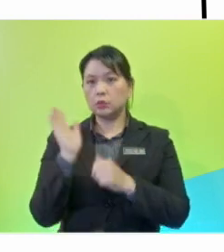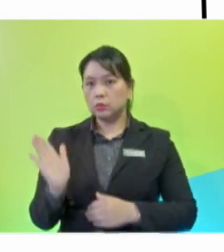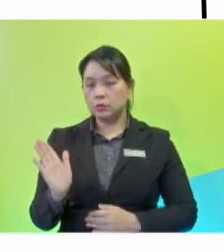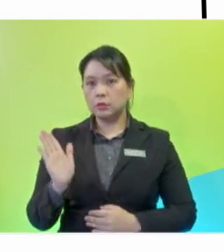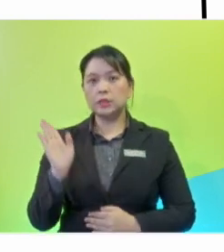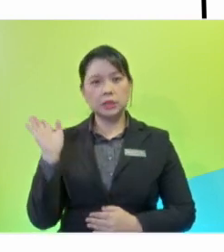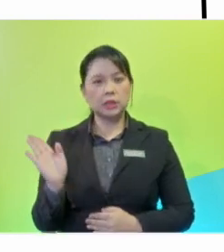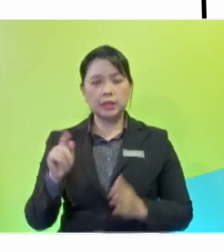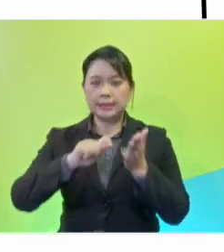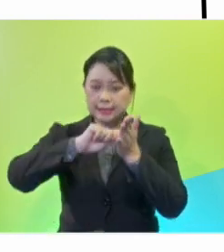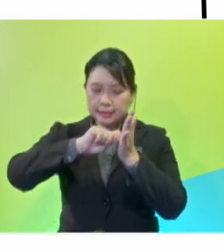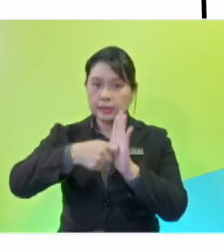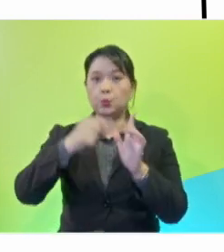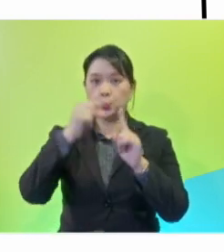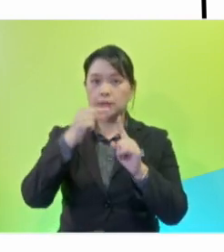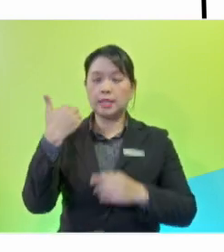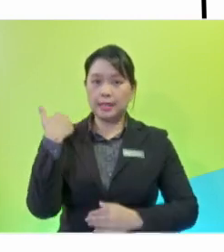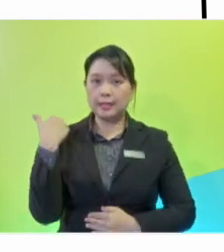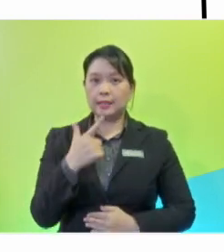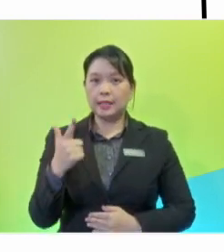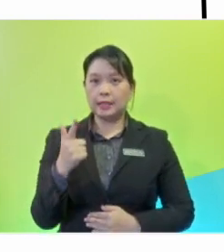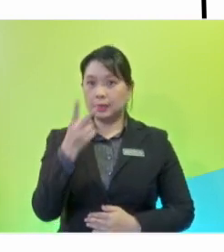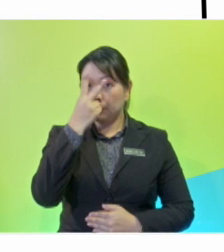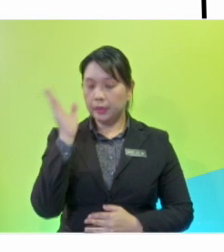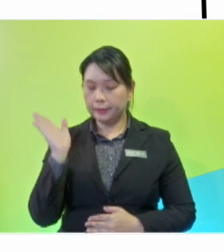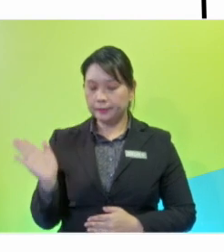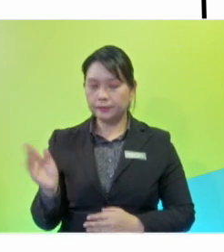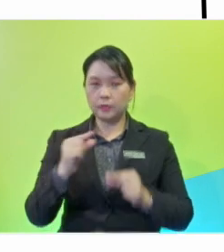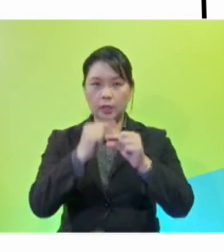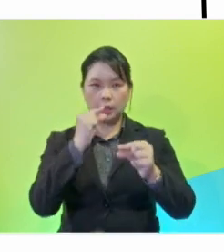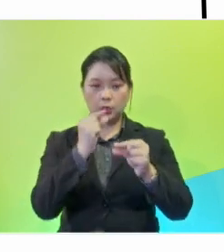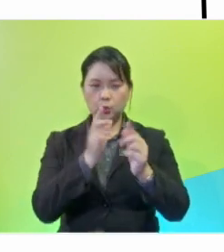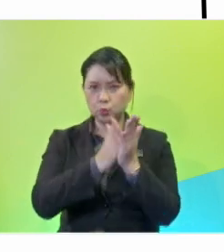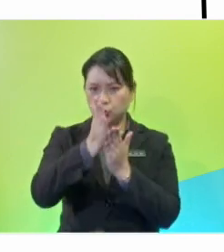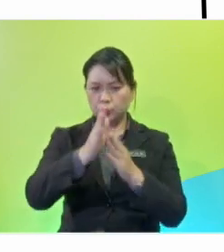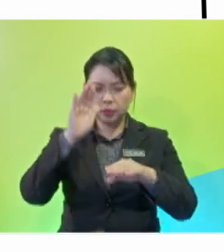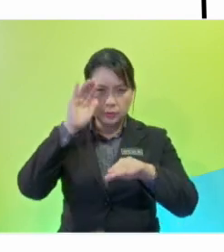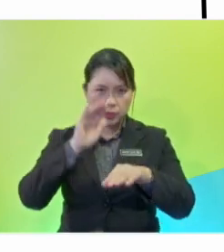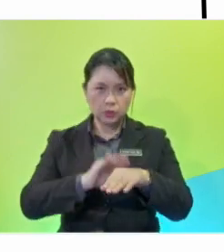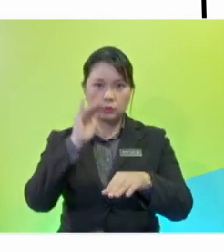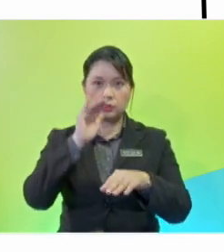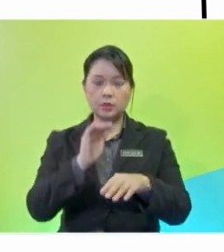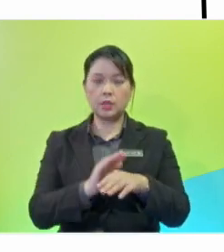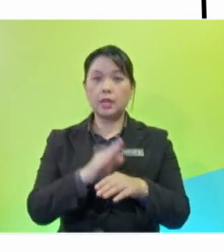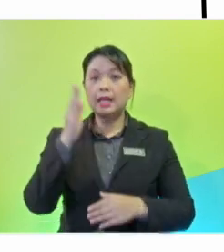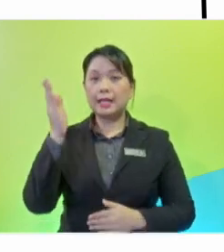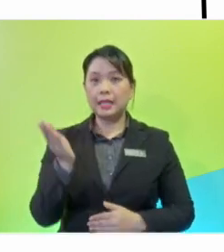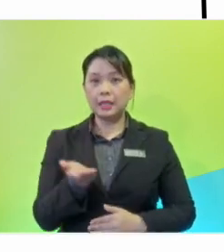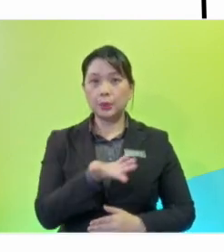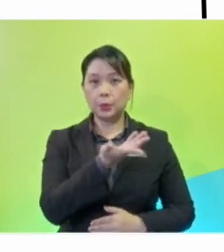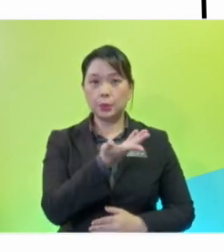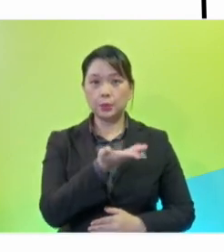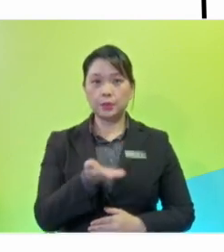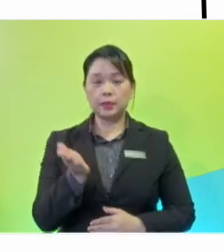adalah ini garis lurus menyentuh lengkung garis lurus yang menyentuh lengkung ini adalah dikenali sebagai